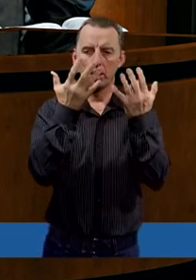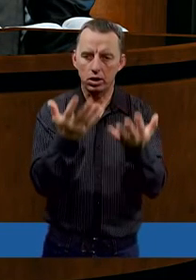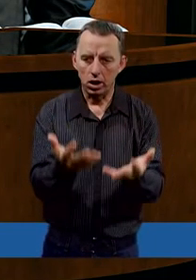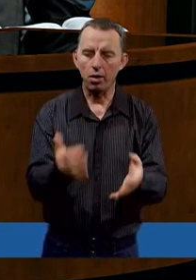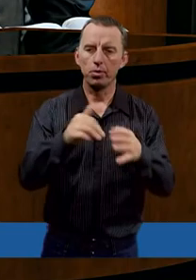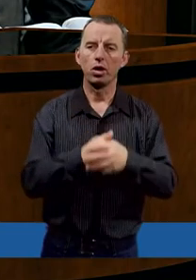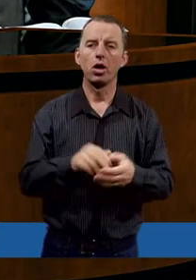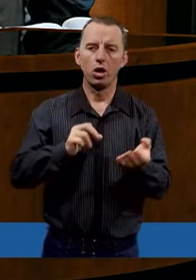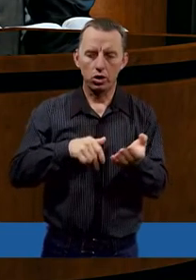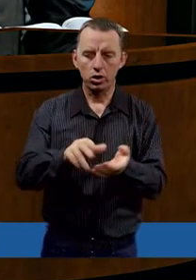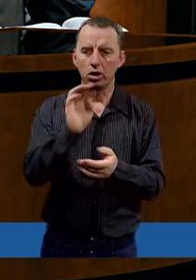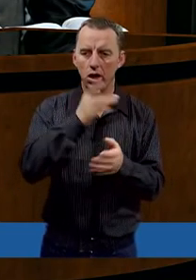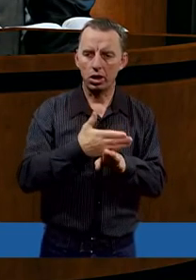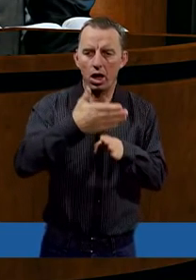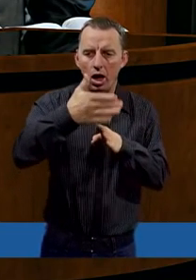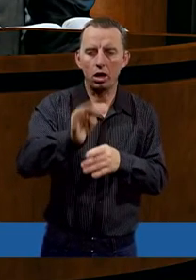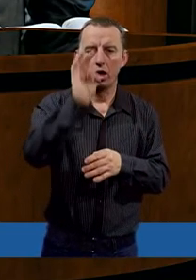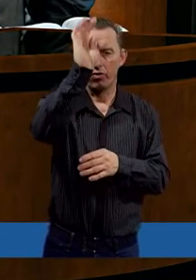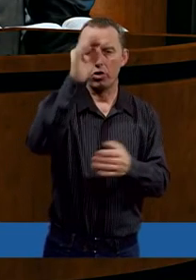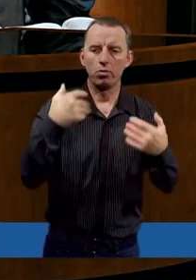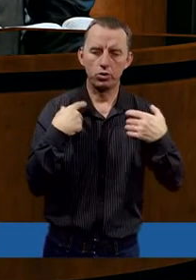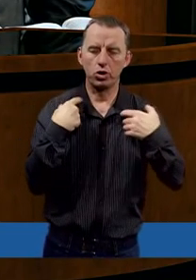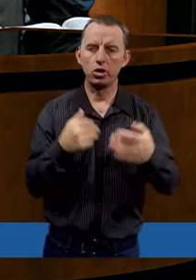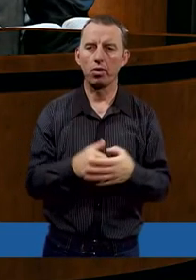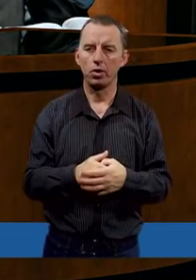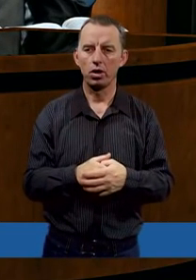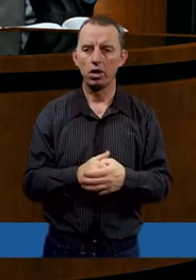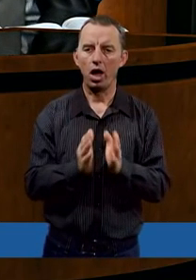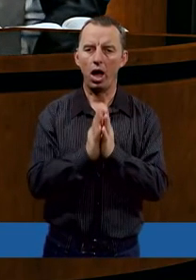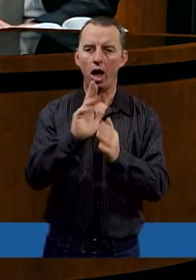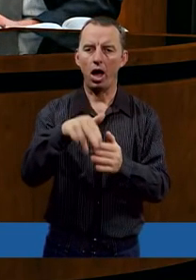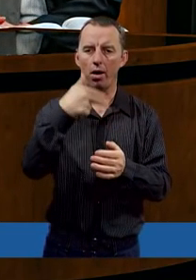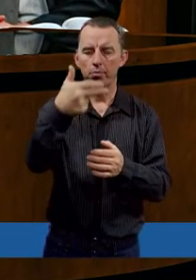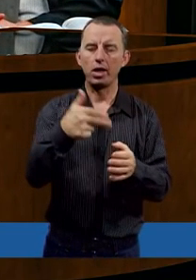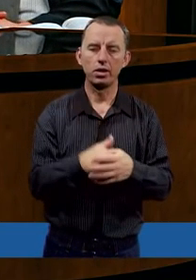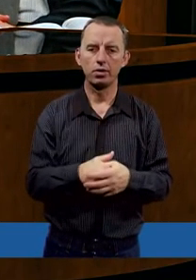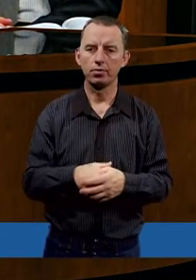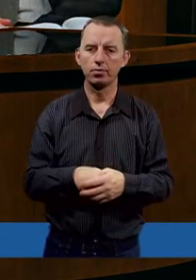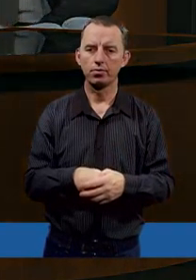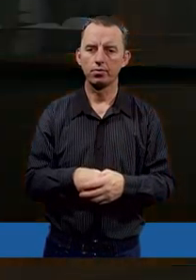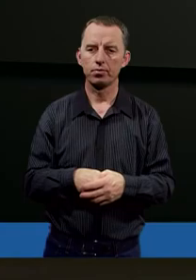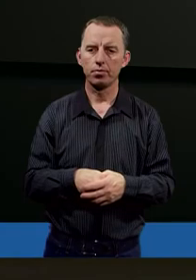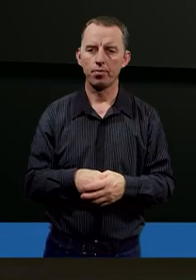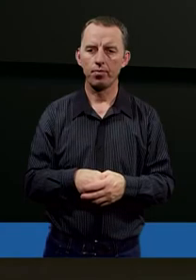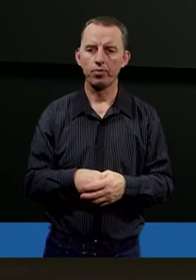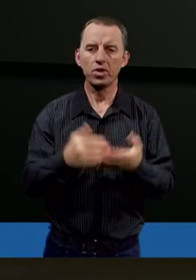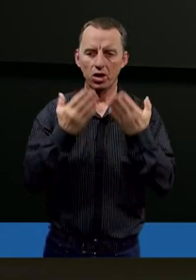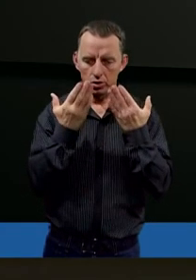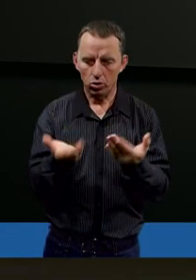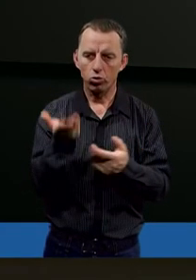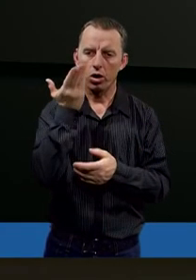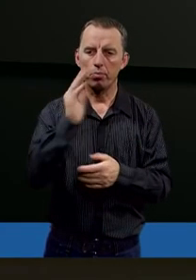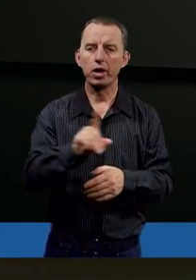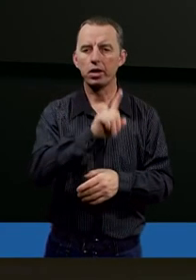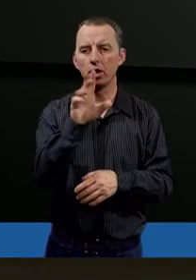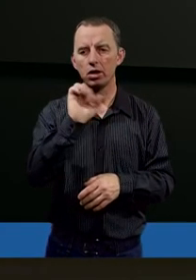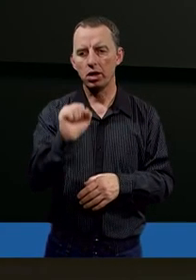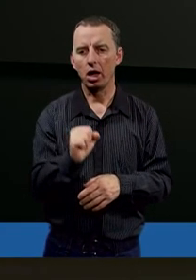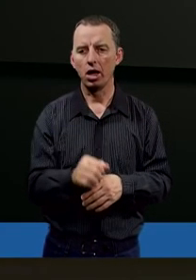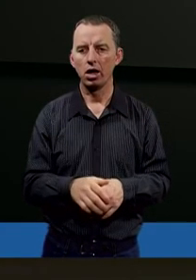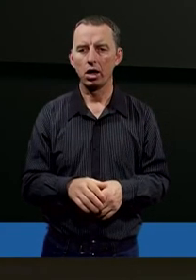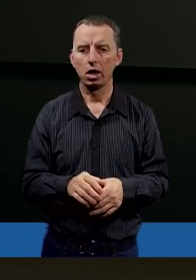iść i dalej służyć Tobie. Amen. Amen. Amen. Dziękuję bardzo za